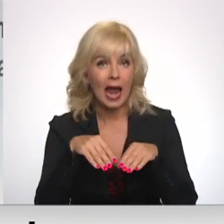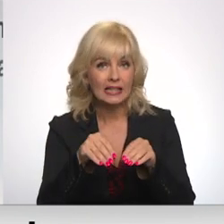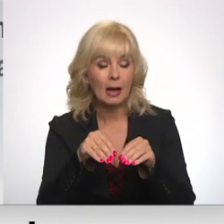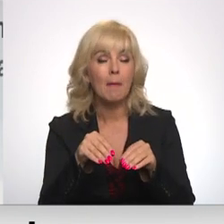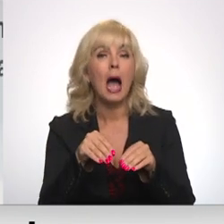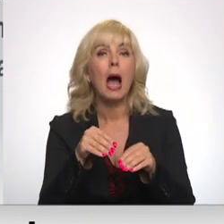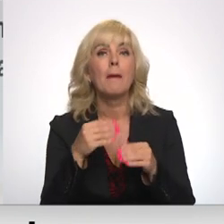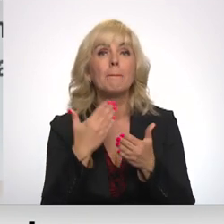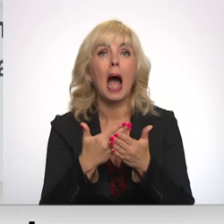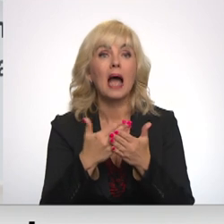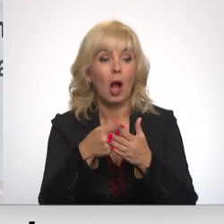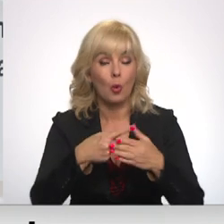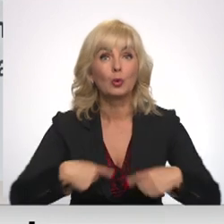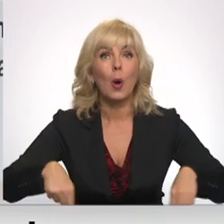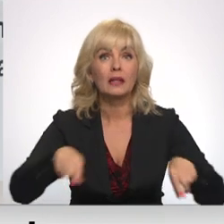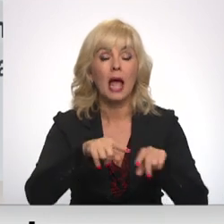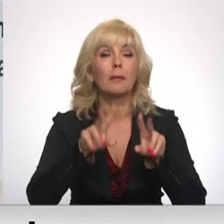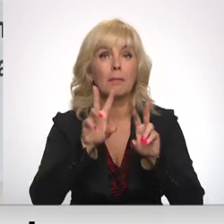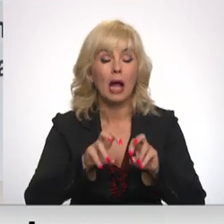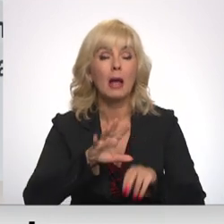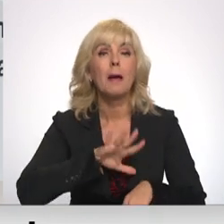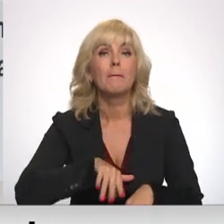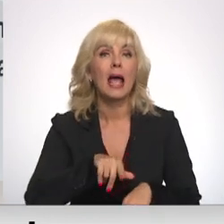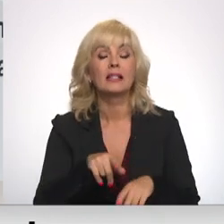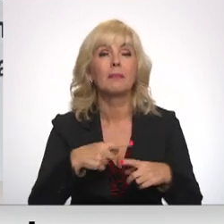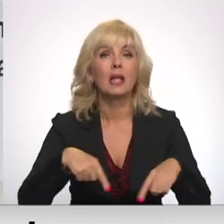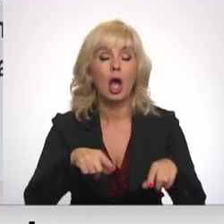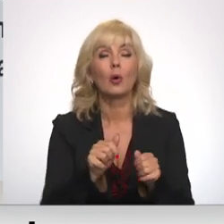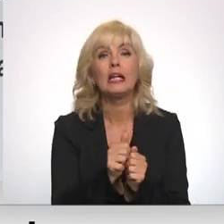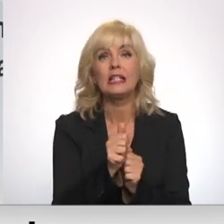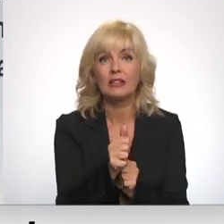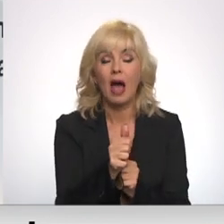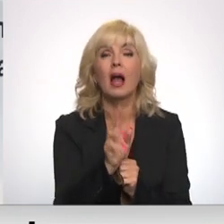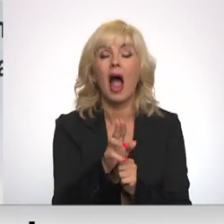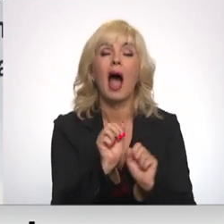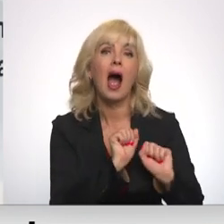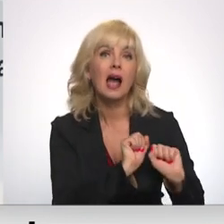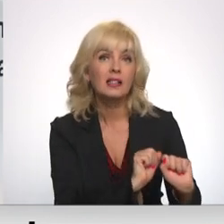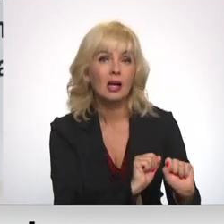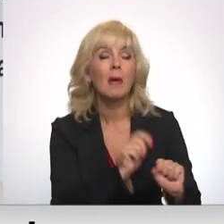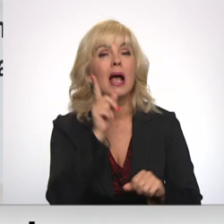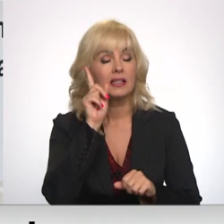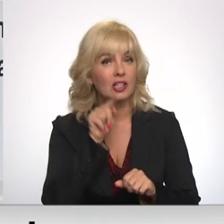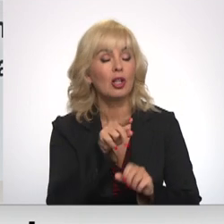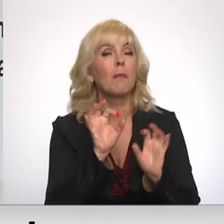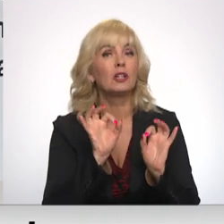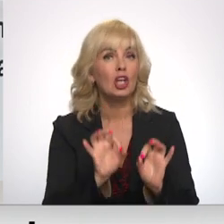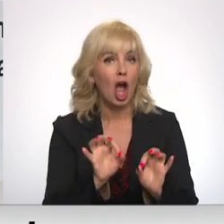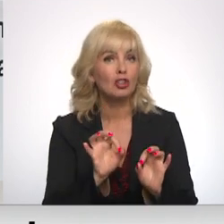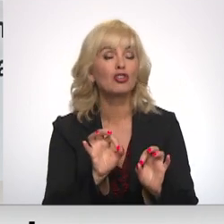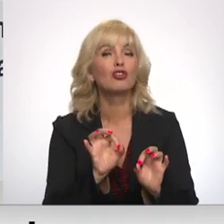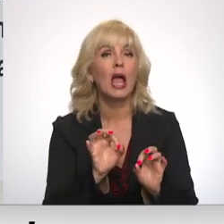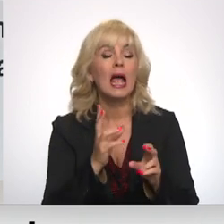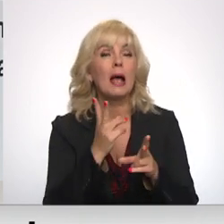parauga teritorija, ko mēs pētējām, un tāpēc arī pēc tam varēja šo teritoriju izvirzīt kā aizsargājumu. Tāpēc, ka tur bija zināms, ka tiešām šie platauši